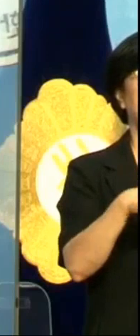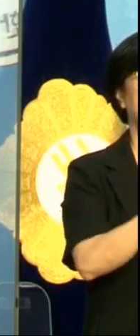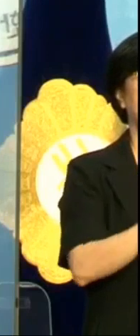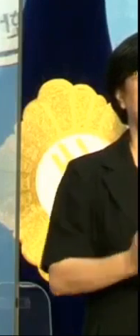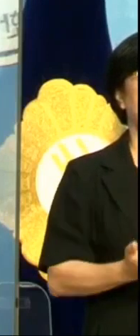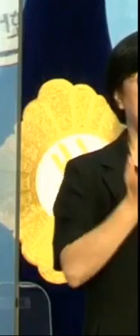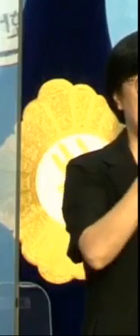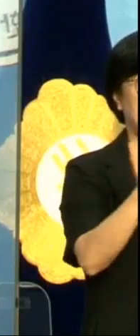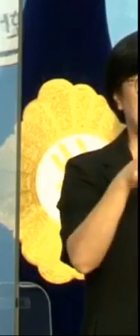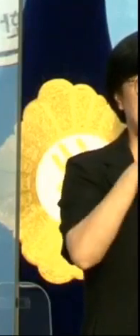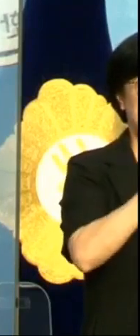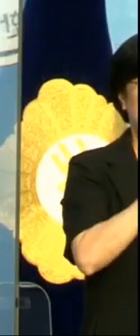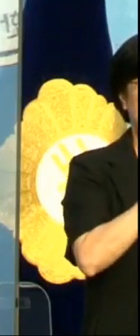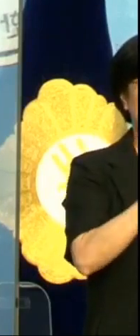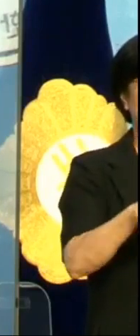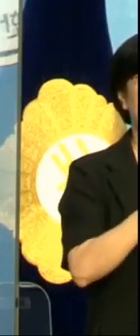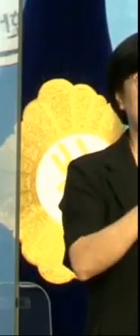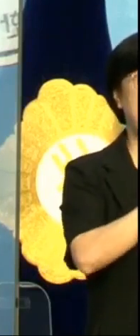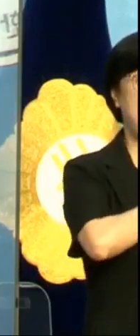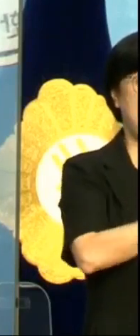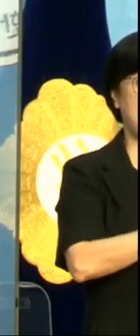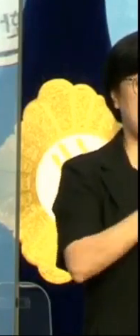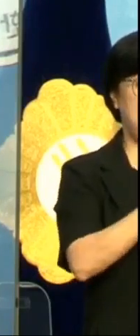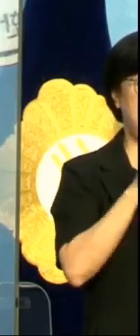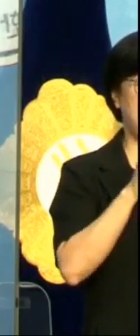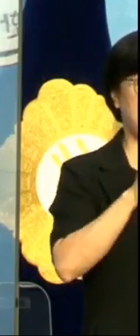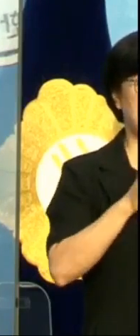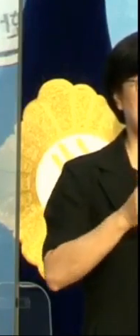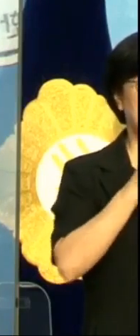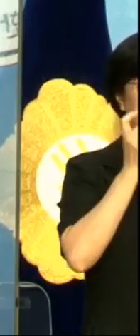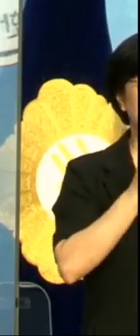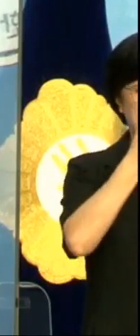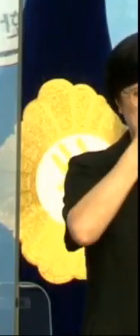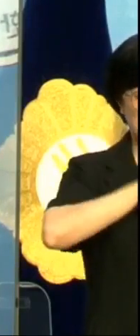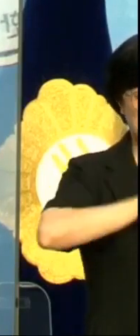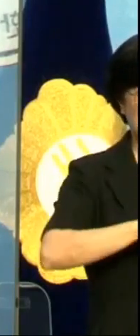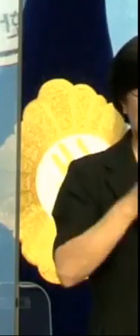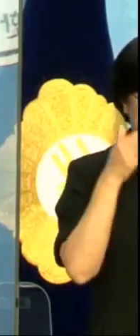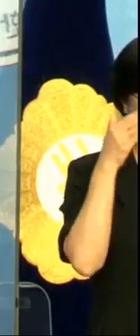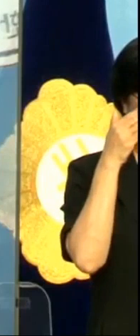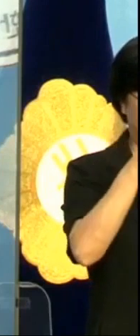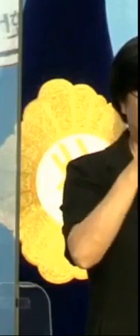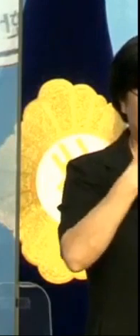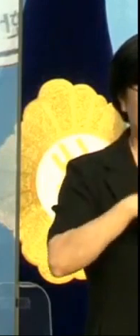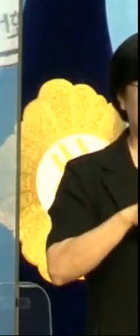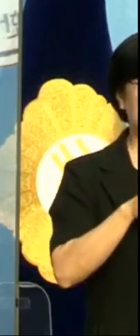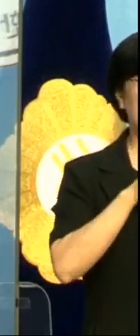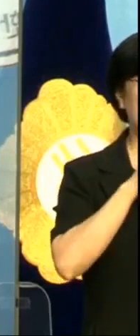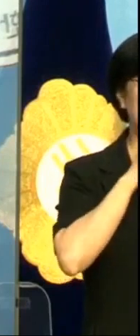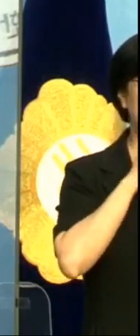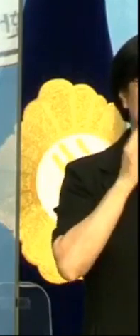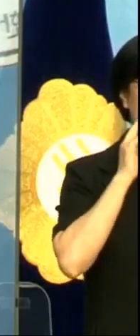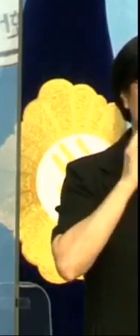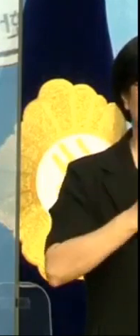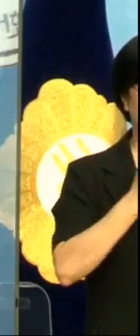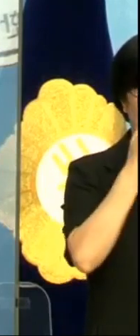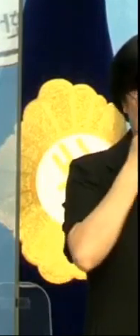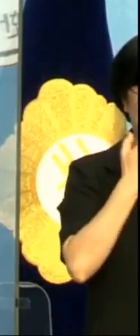공직자들이 그 지위와 권한을 이용해서 사익 추구에 골몰하고 있는 모습은 참 담아 기 그지 없습니다